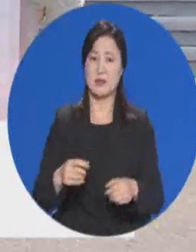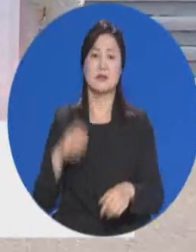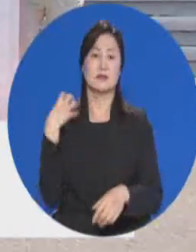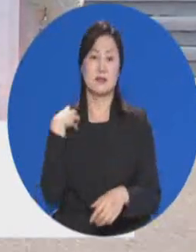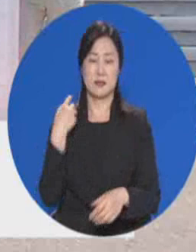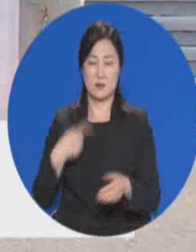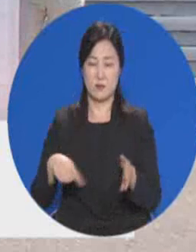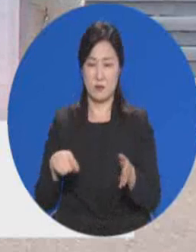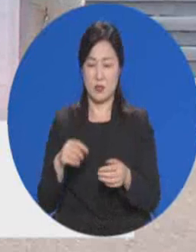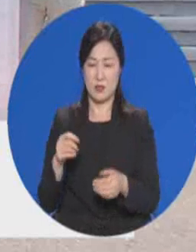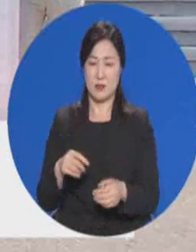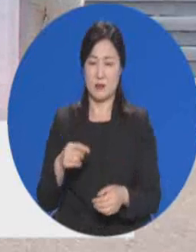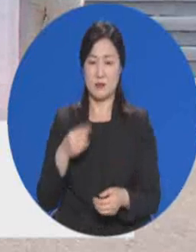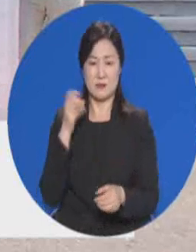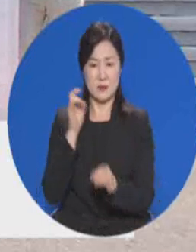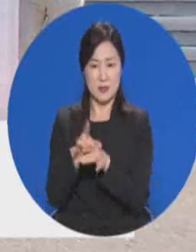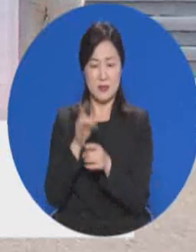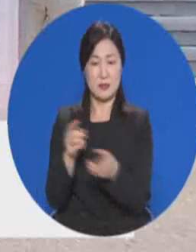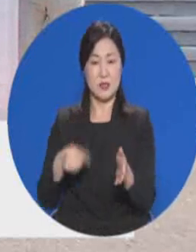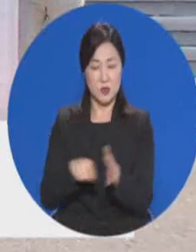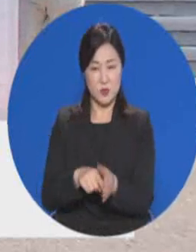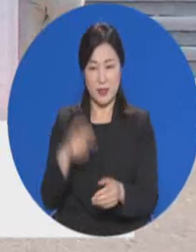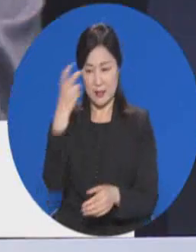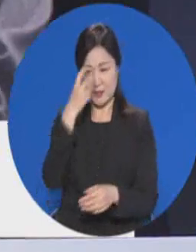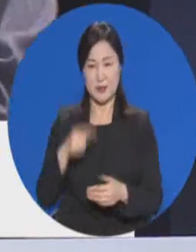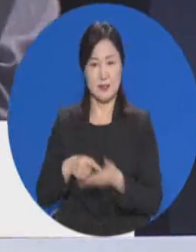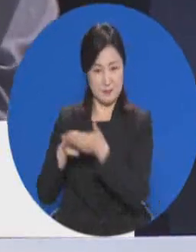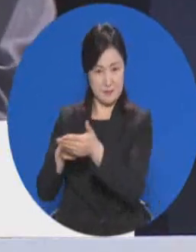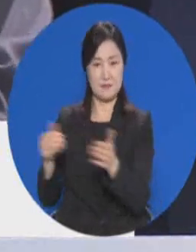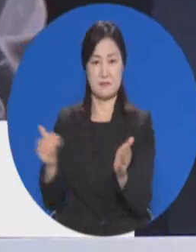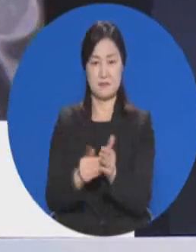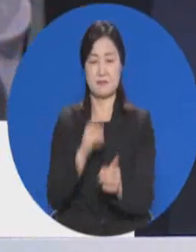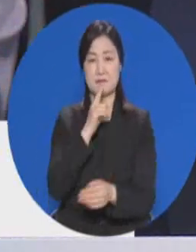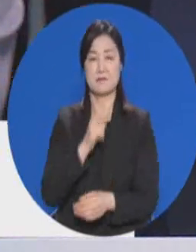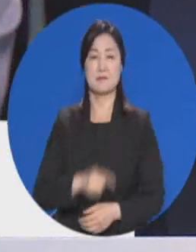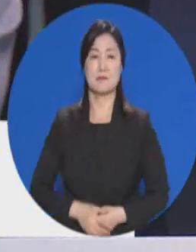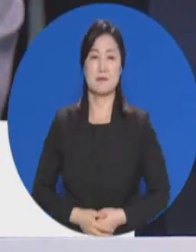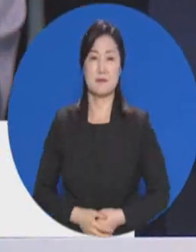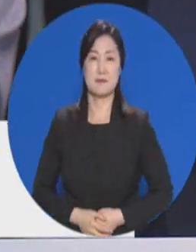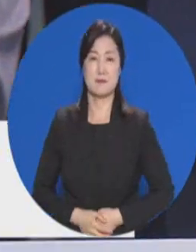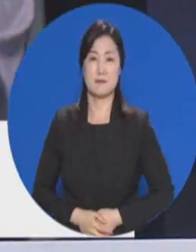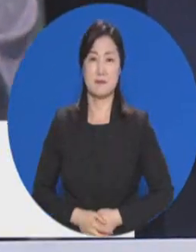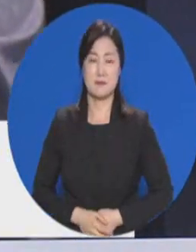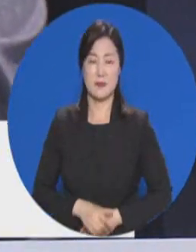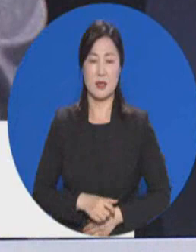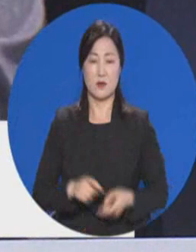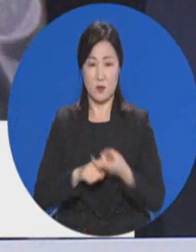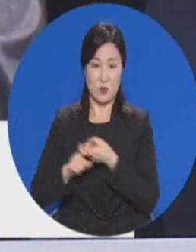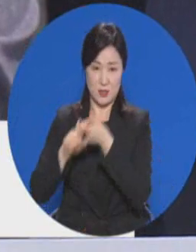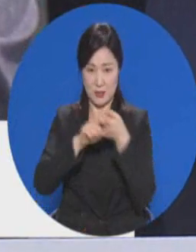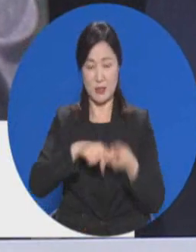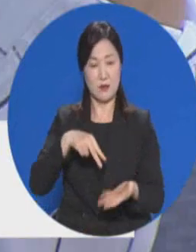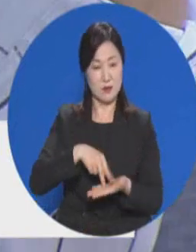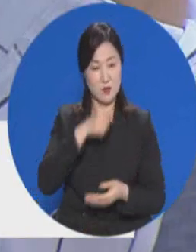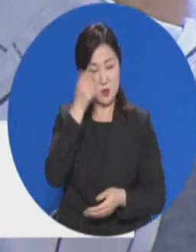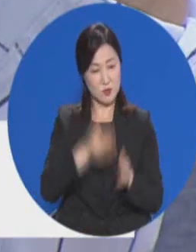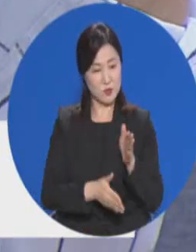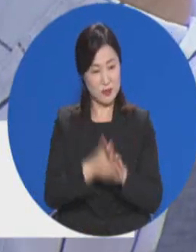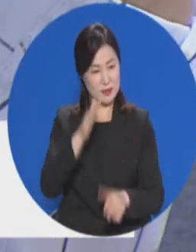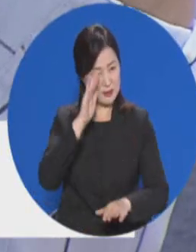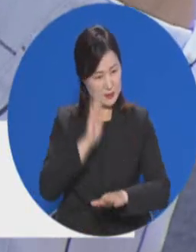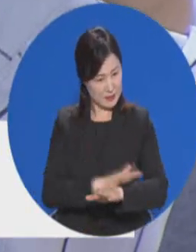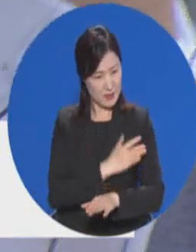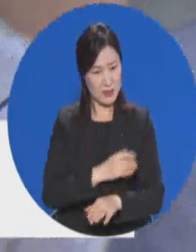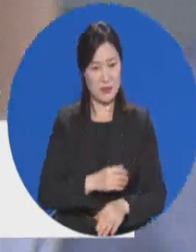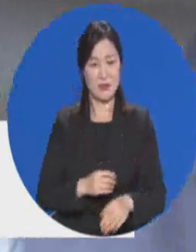위해 감사원에 신속하고 엄중한 감사를 청구한다고 밝혔습니다. 연대회의는 또 여수시가 잘못된